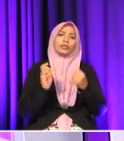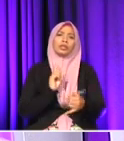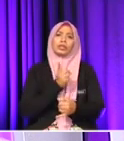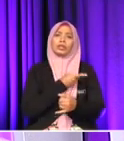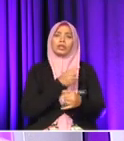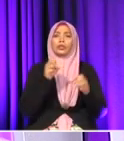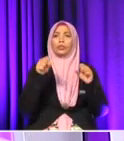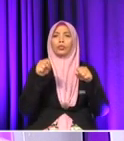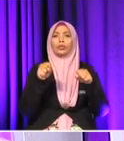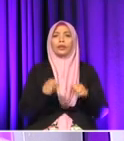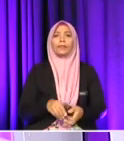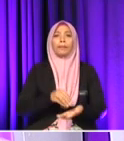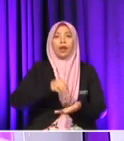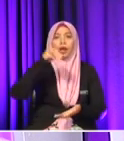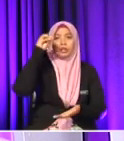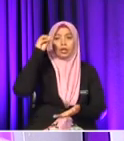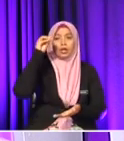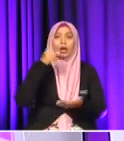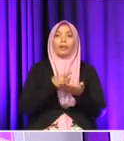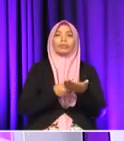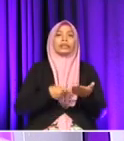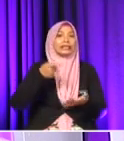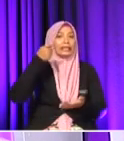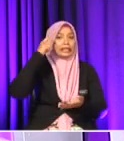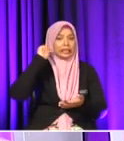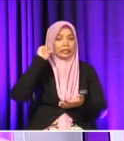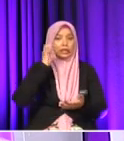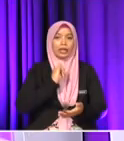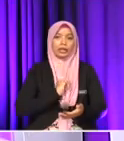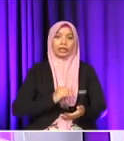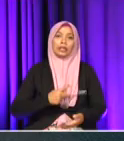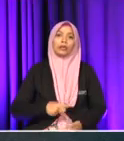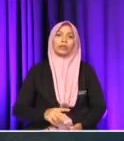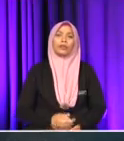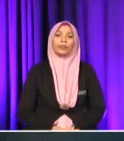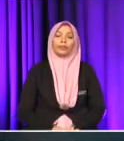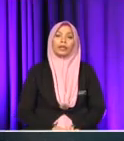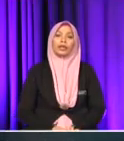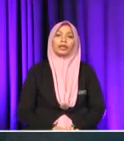apa yang telah kita belajar sama-sama dalam topik identity koprat hari ini Baiklah